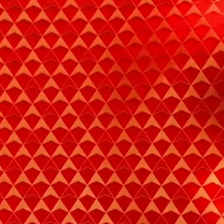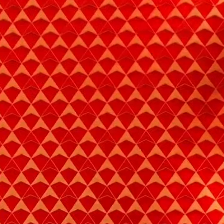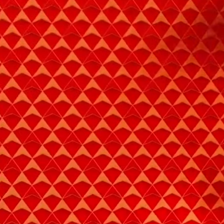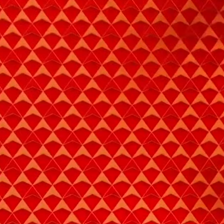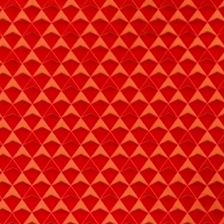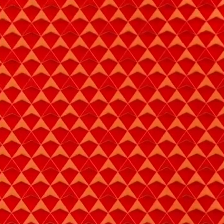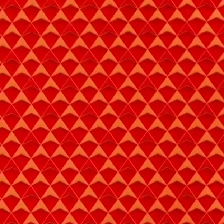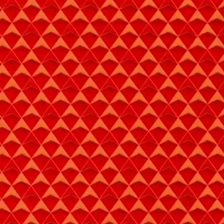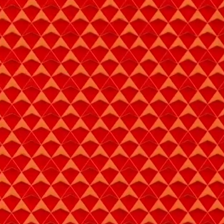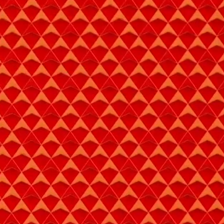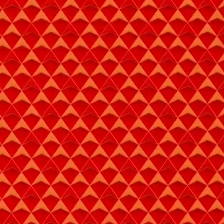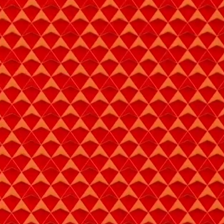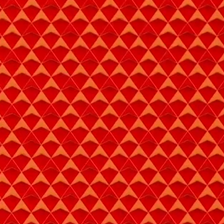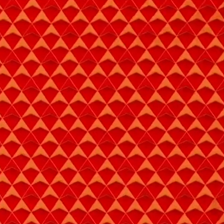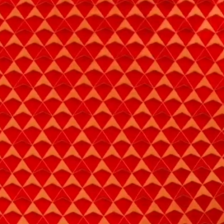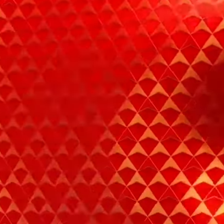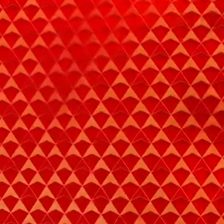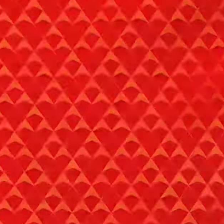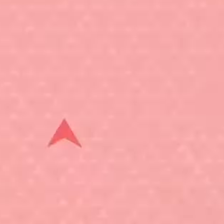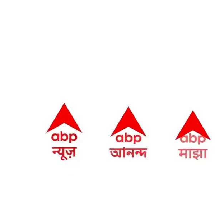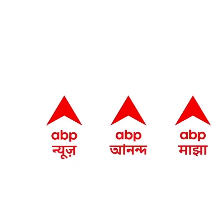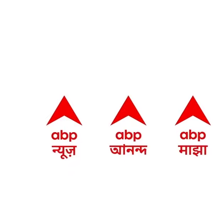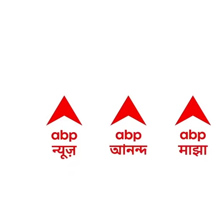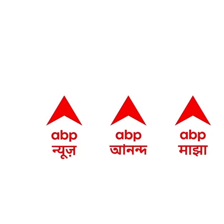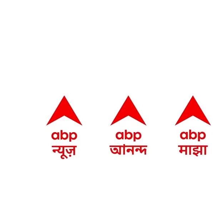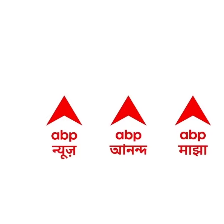एबीपी न्यूज आपको रखे